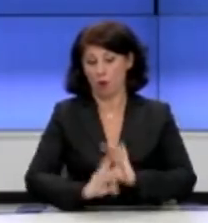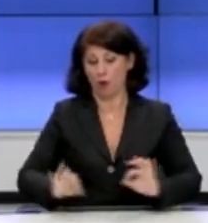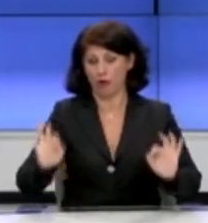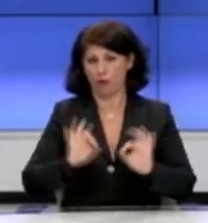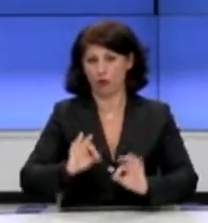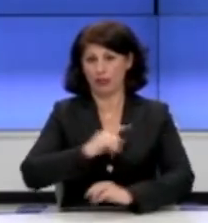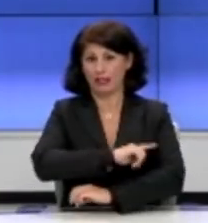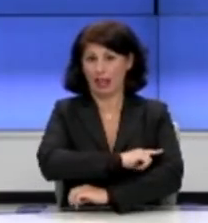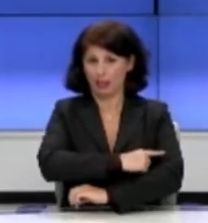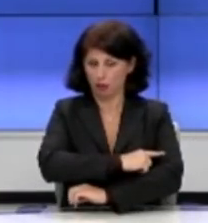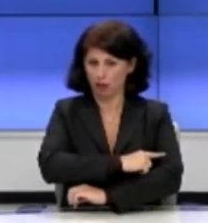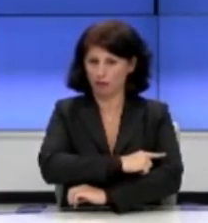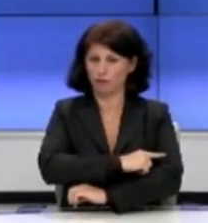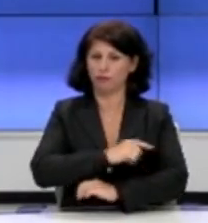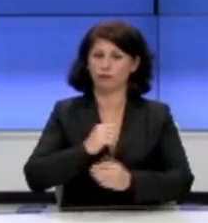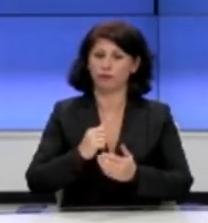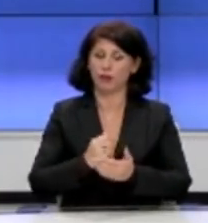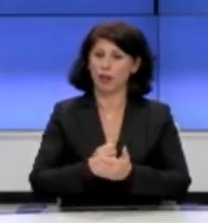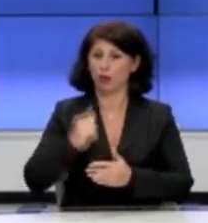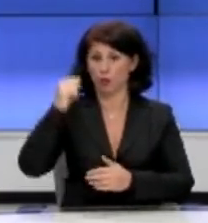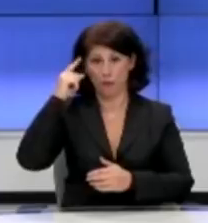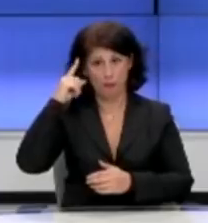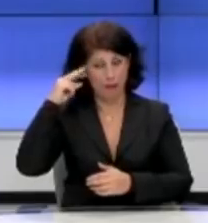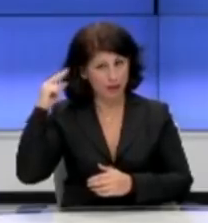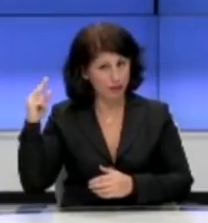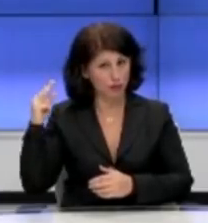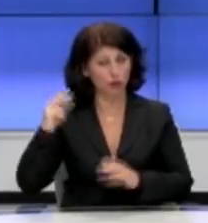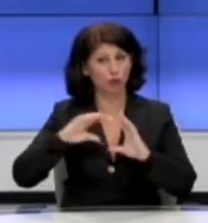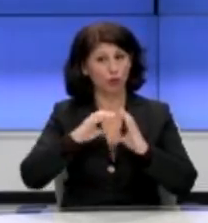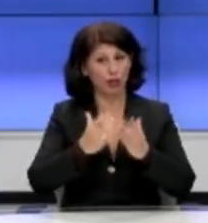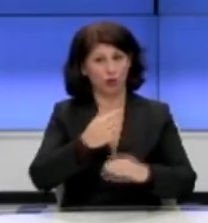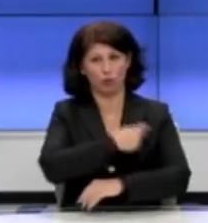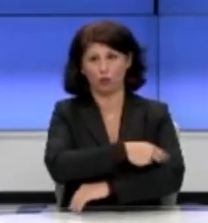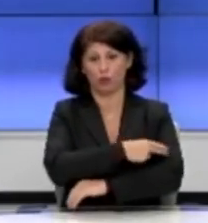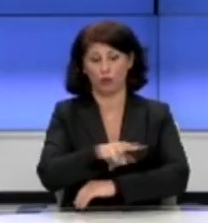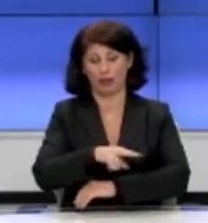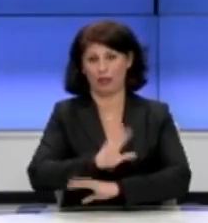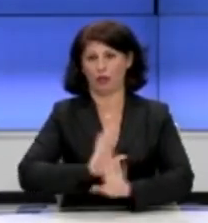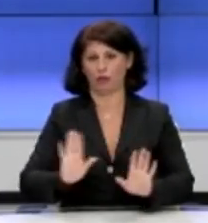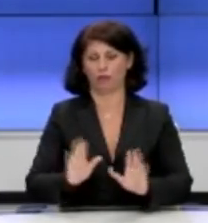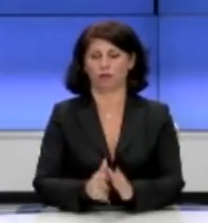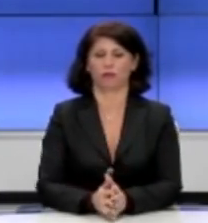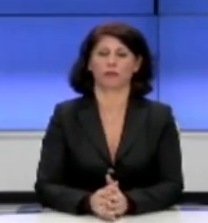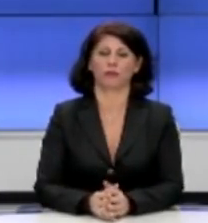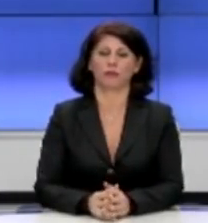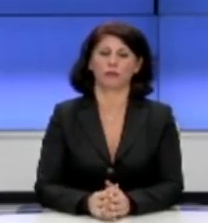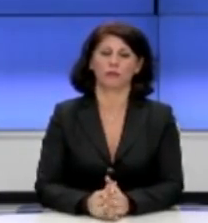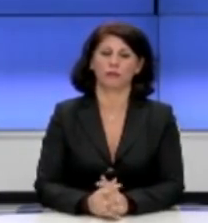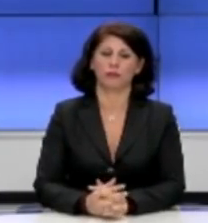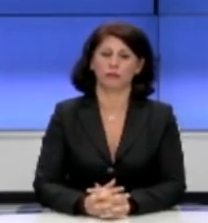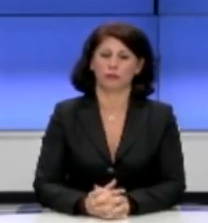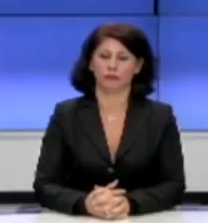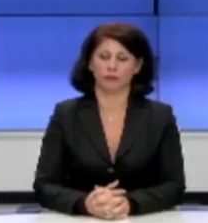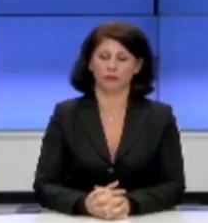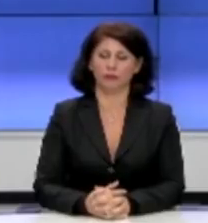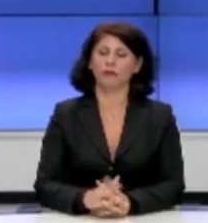γιατροί και του Πανεπιστημιακού και του Γενικού Νοσοκομείου. Τι